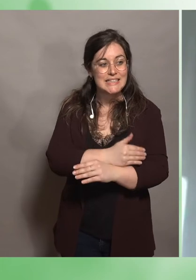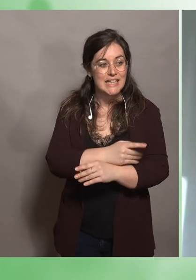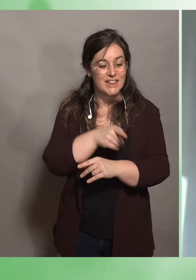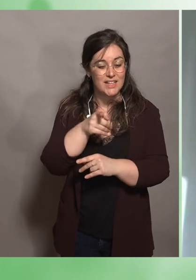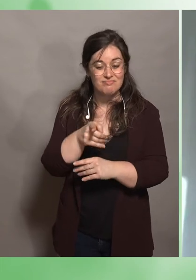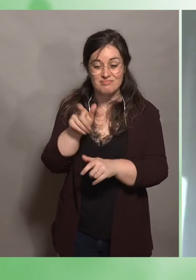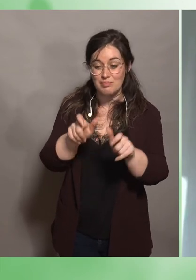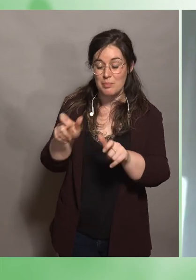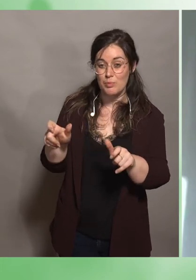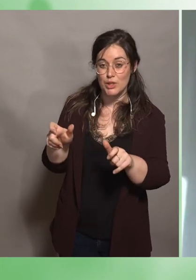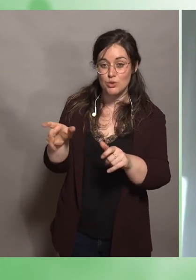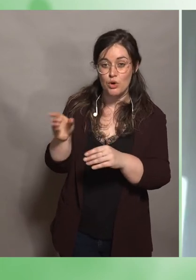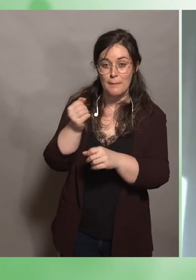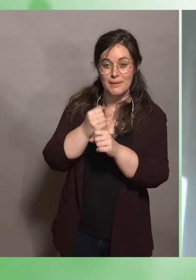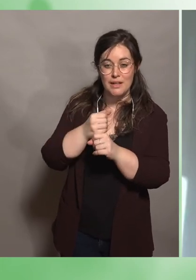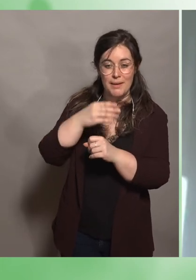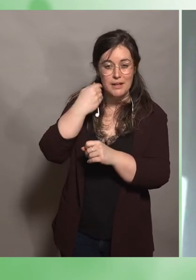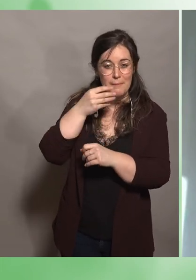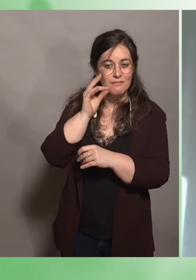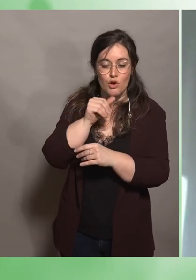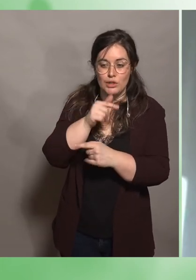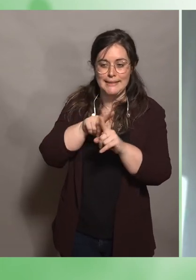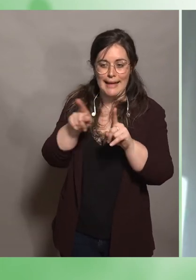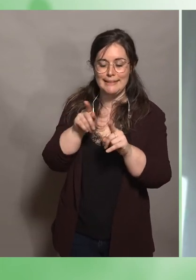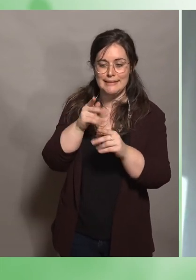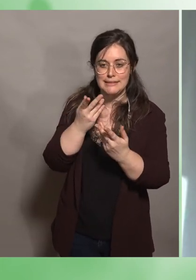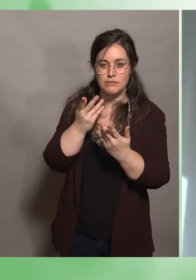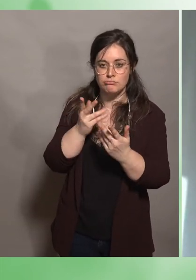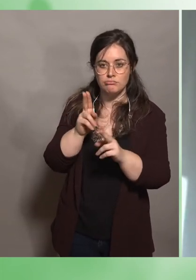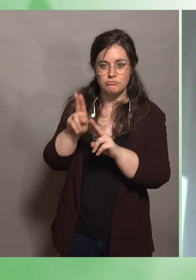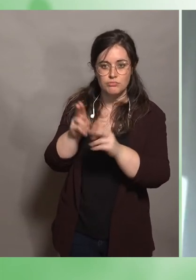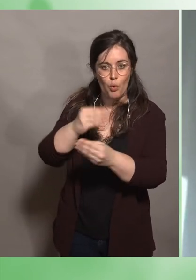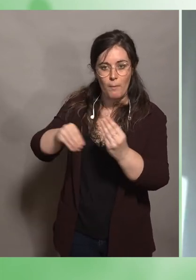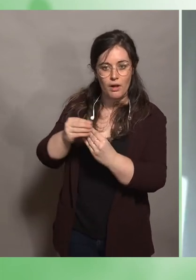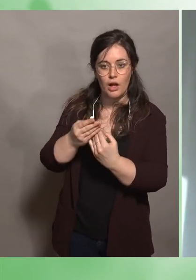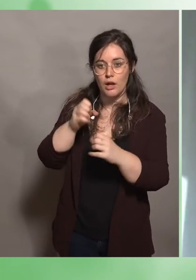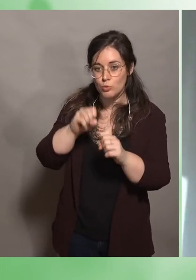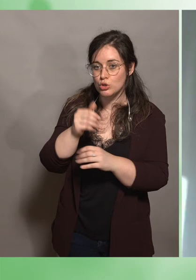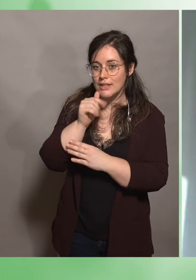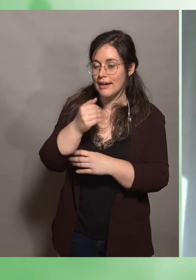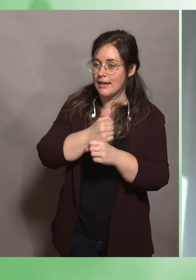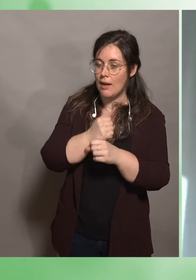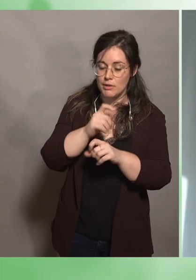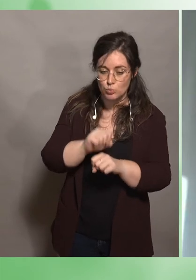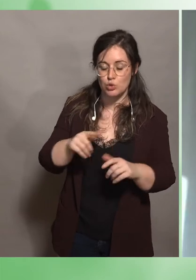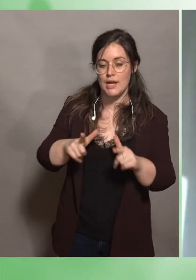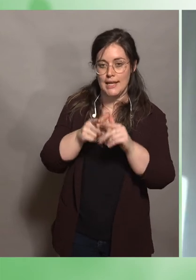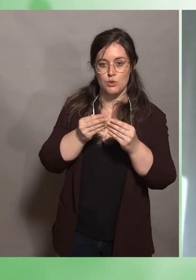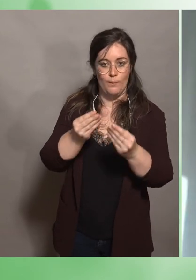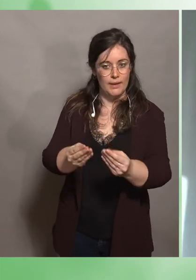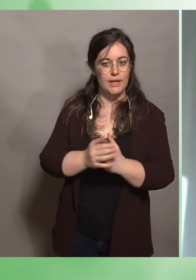diese Menschen, Mitarbeiterinnen, ja nicht anders behandelt. Sie müssen täglich ihre Arbeit verrichten, sie müssen leisten. Sie werden